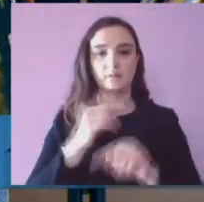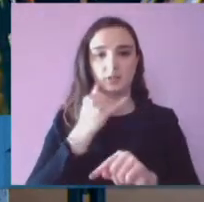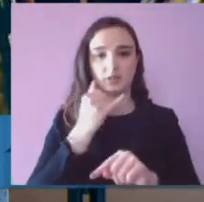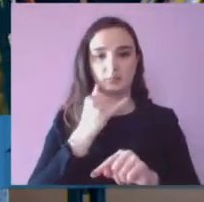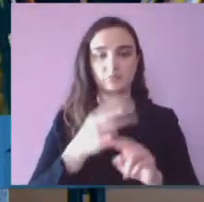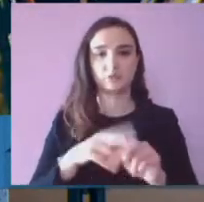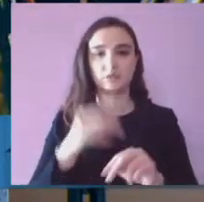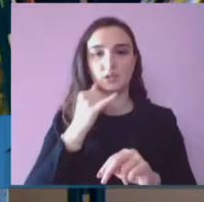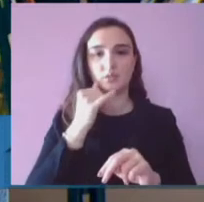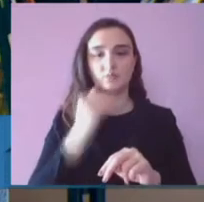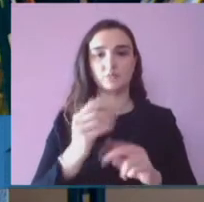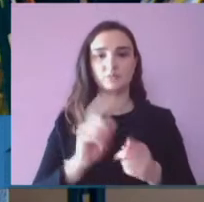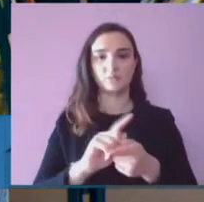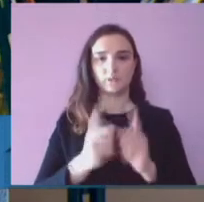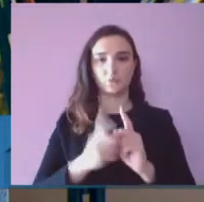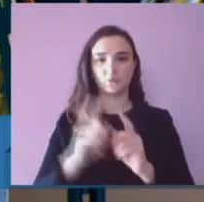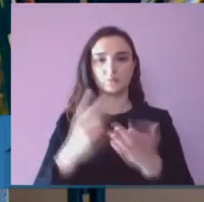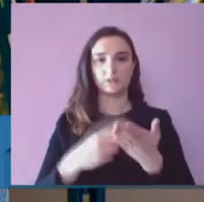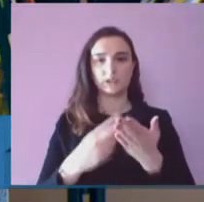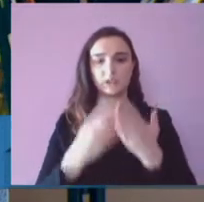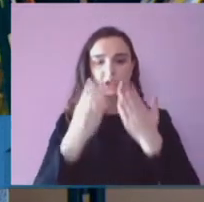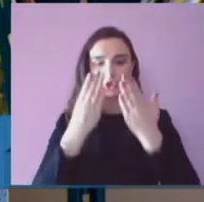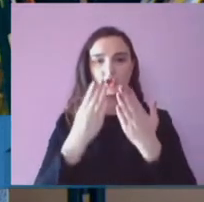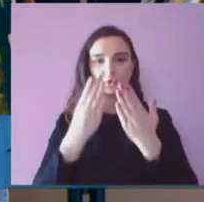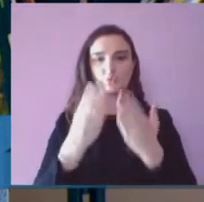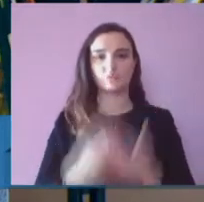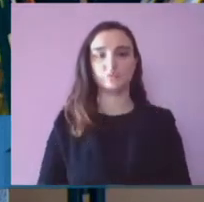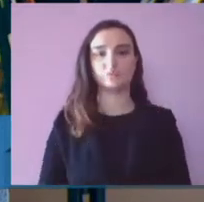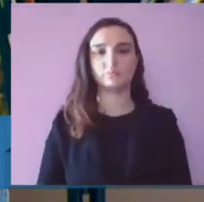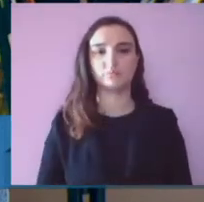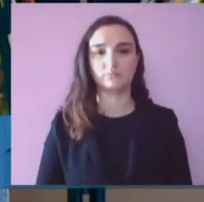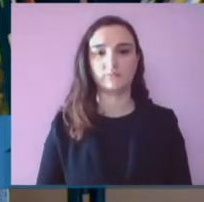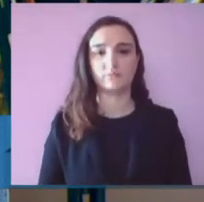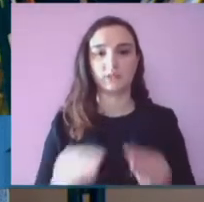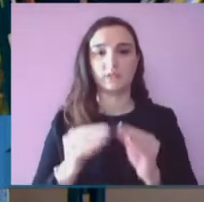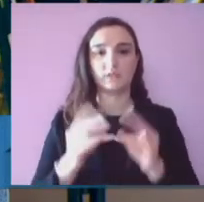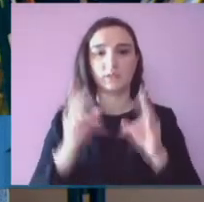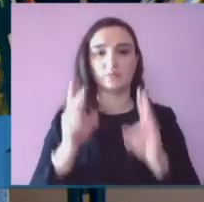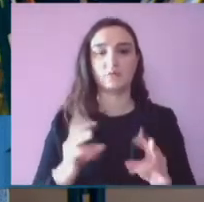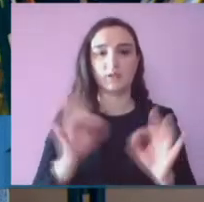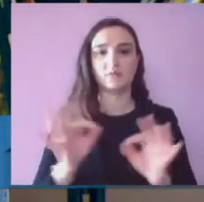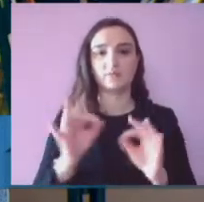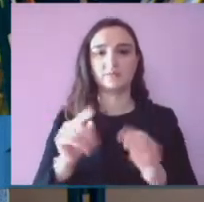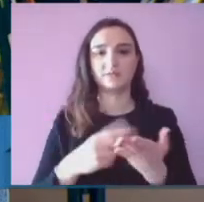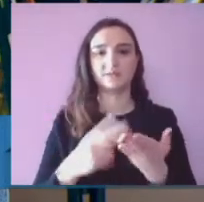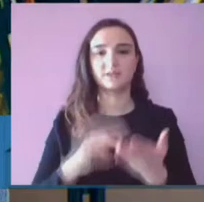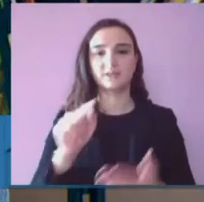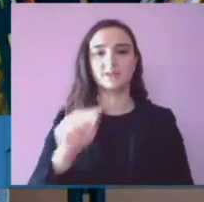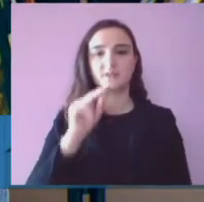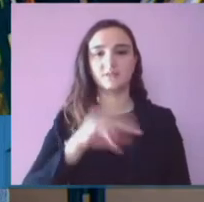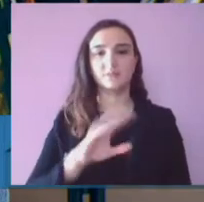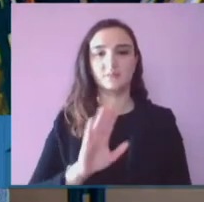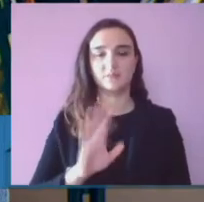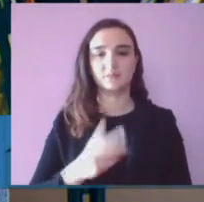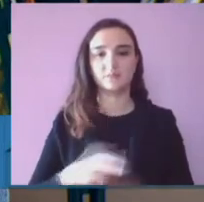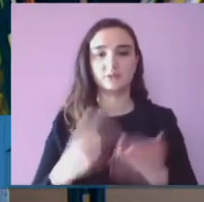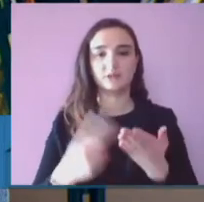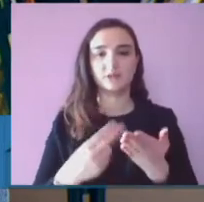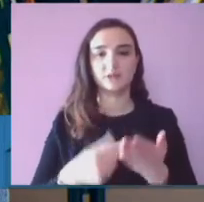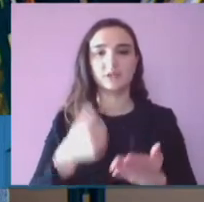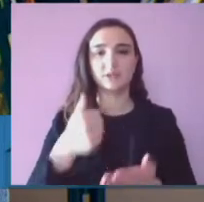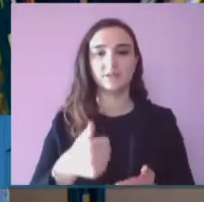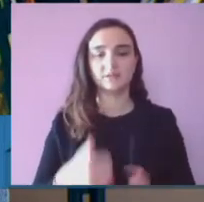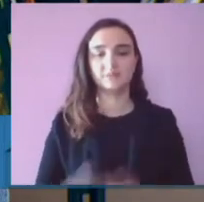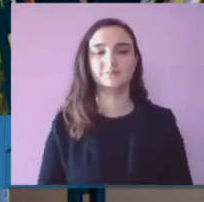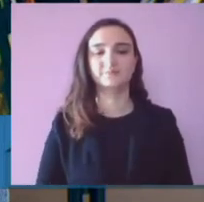ტელეფონის მაგივრად რო წიგნი ეჭიროს და იგივე დაემართოს, არავინ წიგსაც დააბრალებს, იმიტომ რომ წიგნი კარგია. ასე